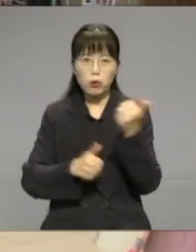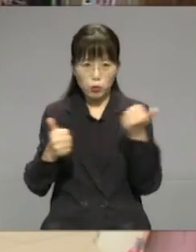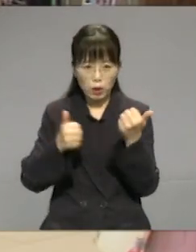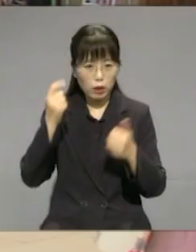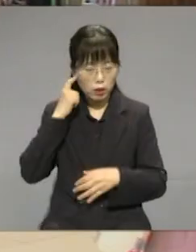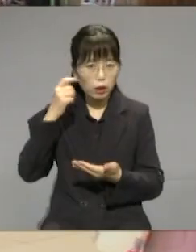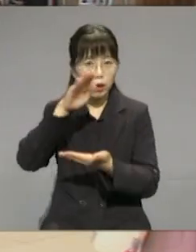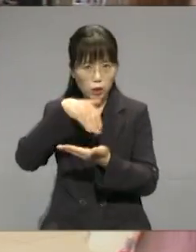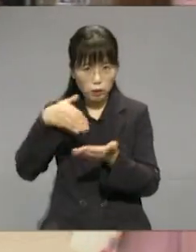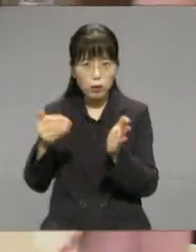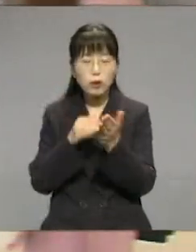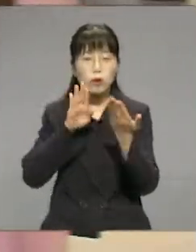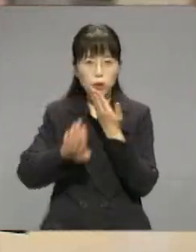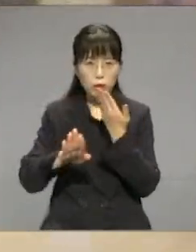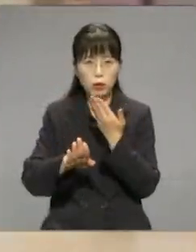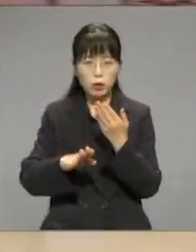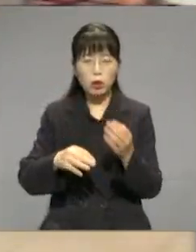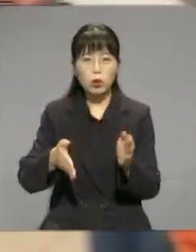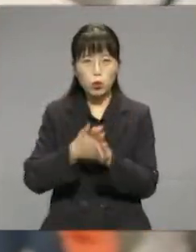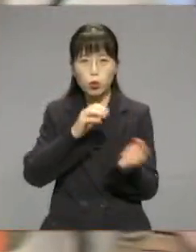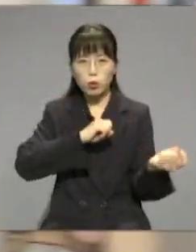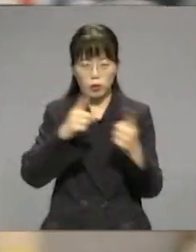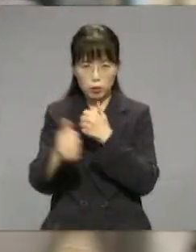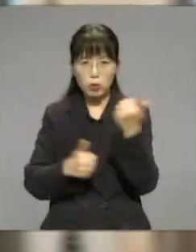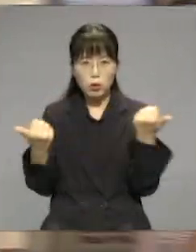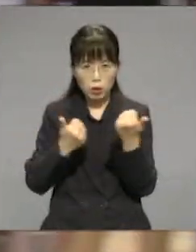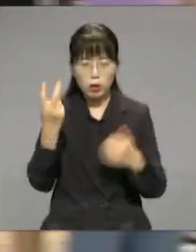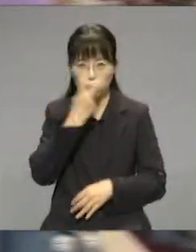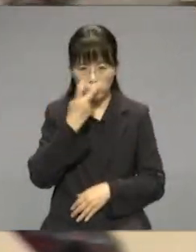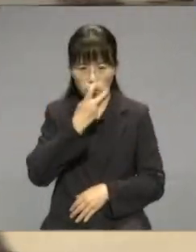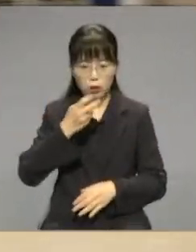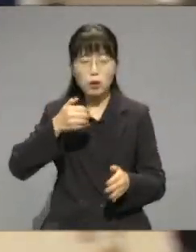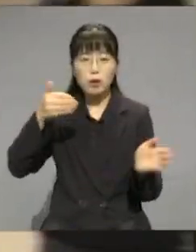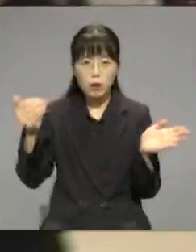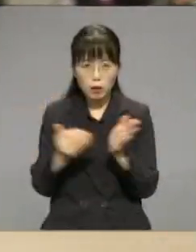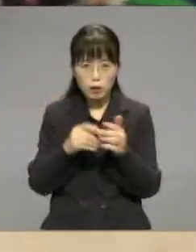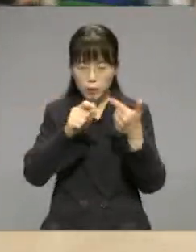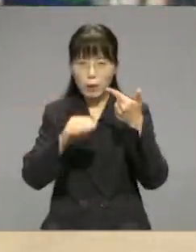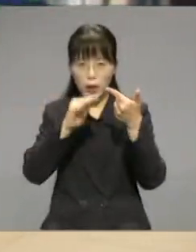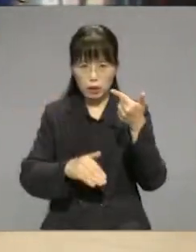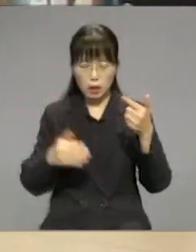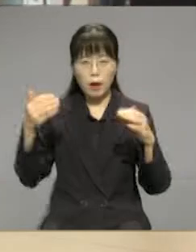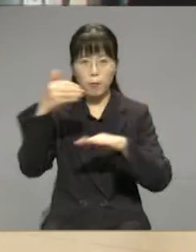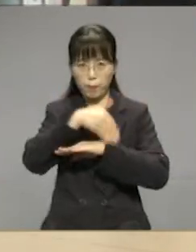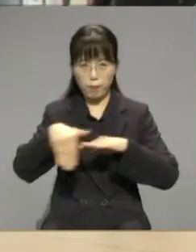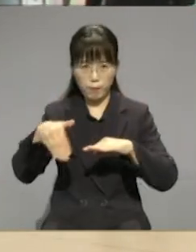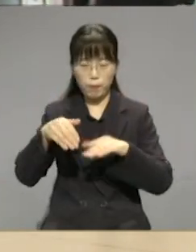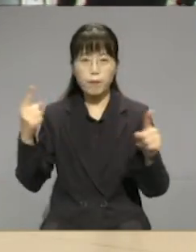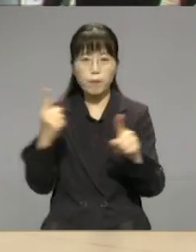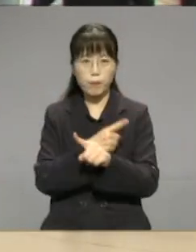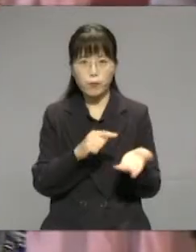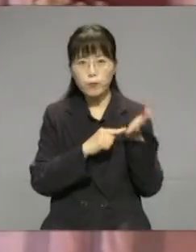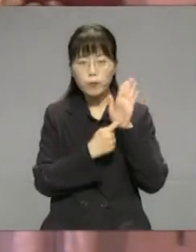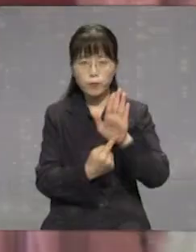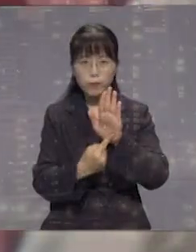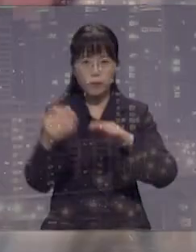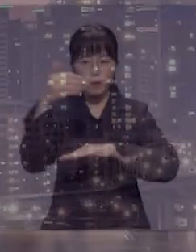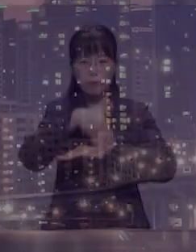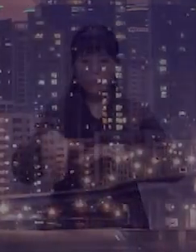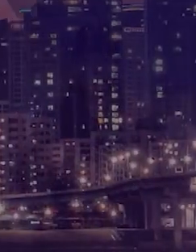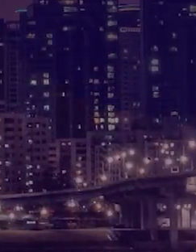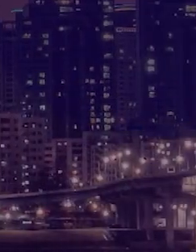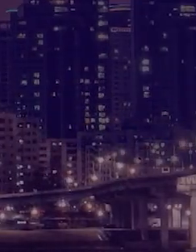의견 청취를 거친 뒤 도시재생위원회 심의를 통해 올해 하반기 계획 변경을 확정 공고할 방침입니다.